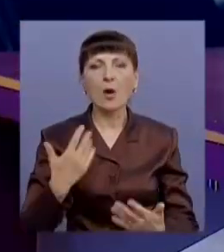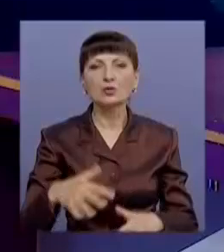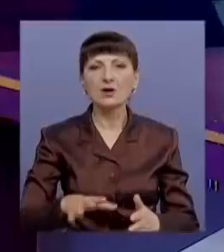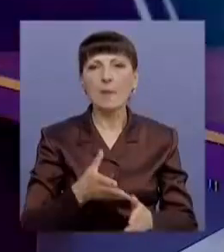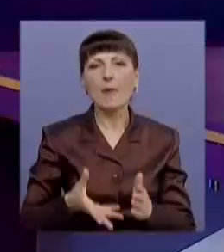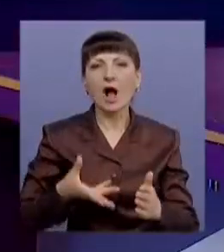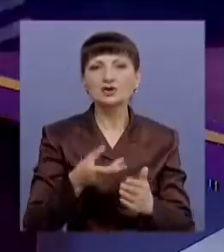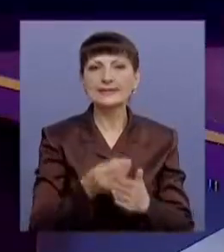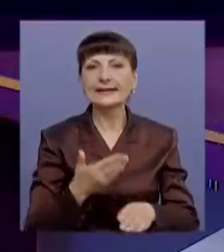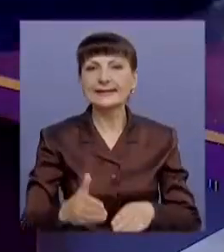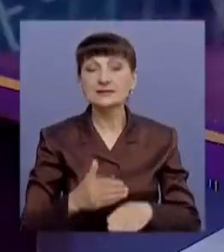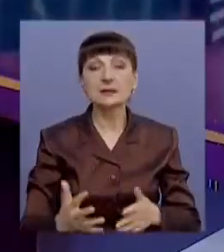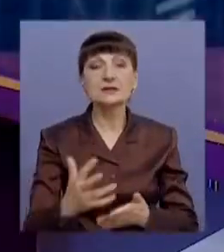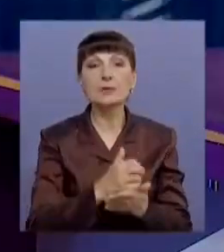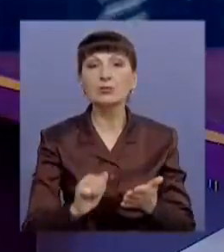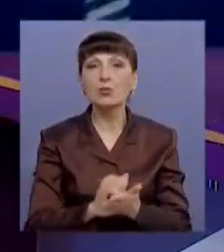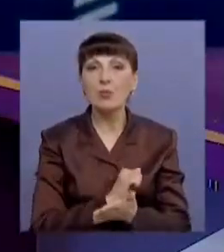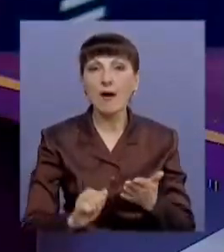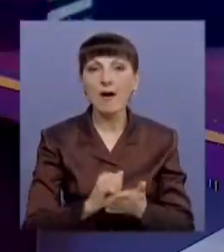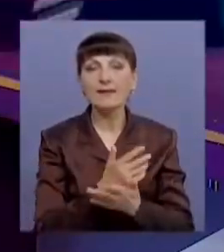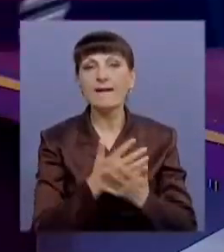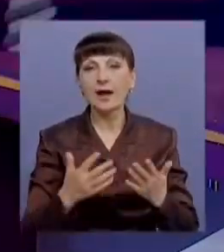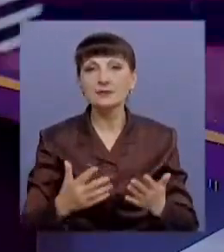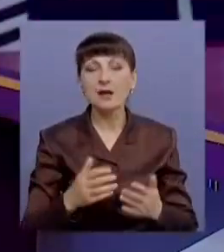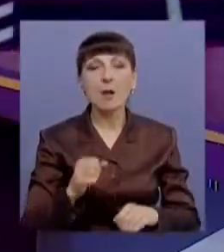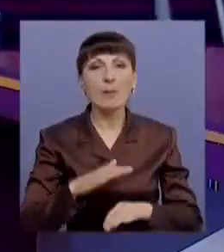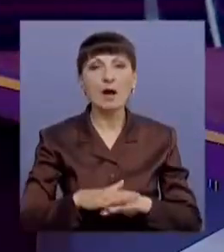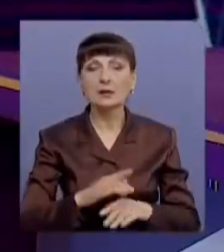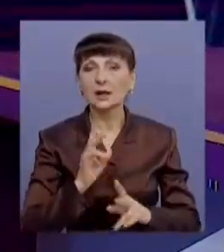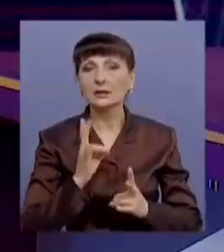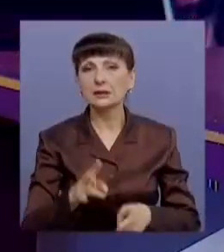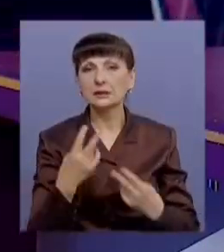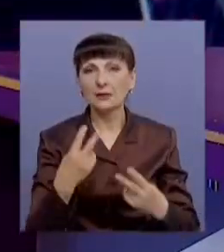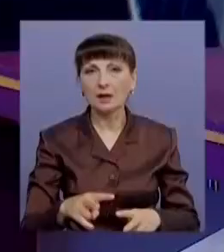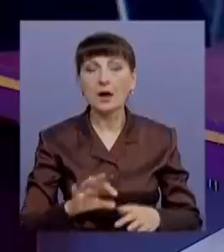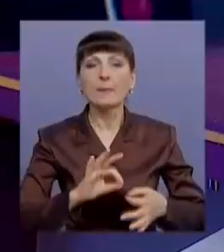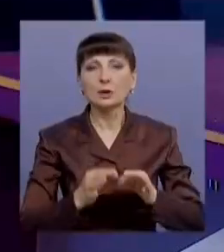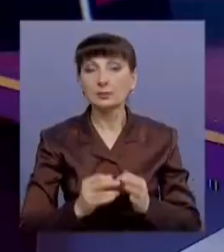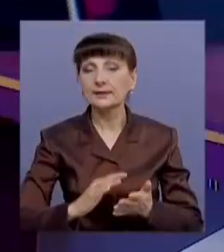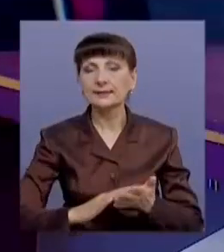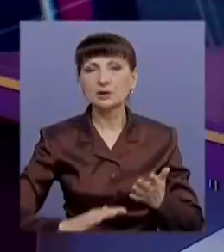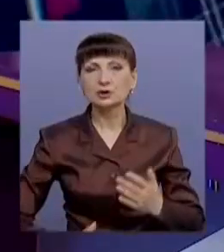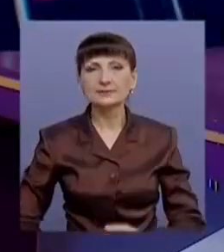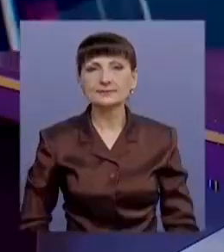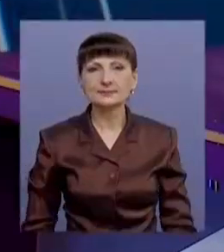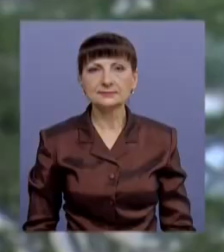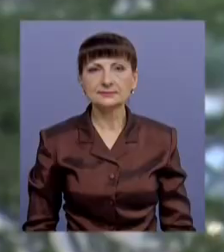кредитов. Причем собирать бумаги и идти в финансовые институты заемщикам не придется. Подробнее об этом расскажет Ильза